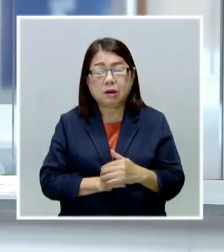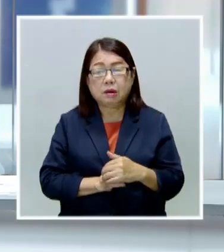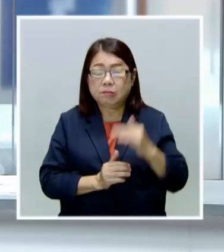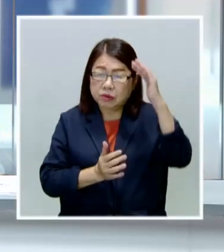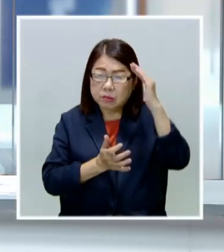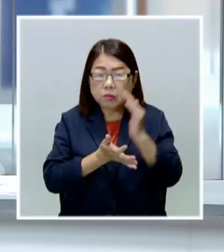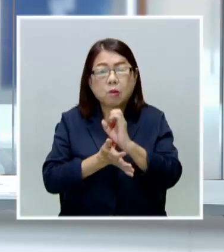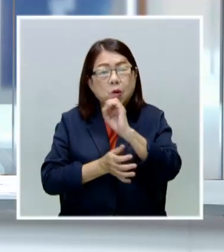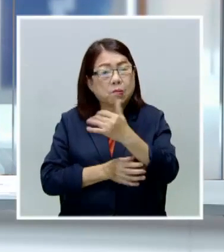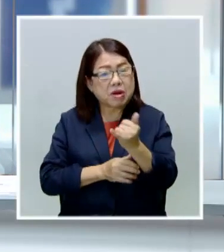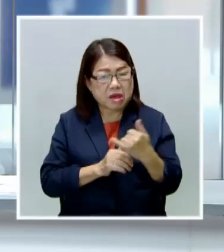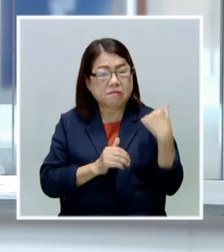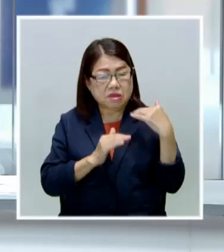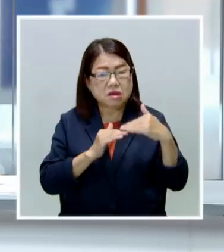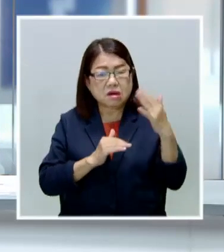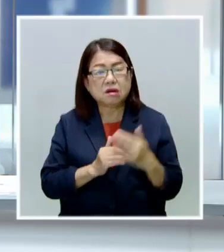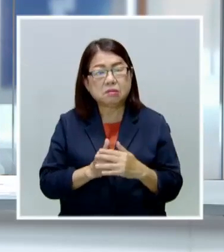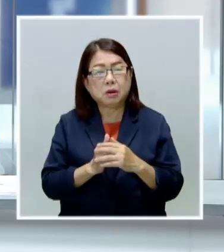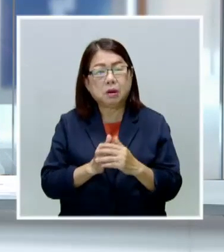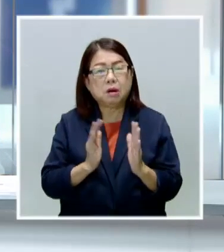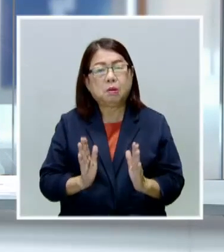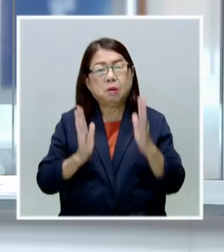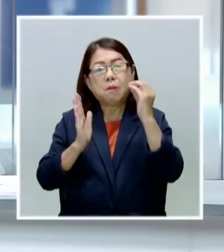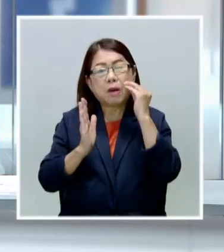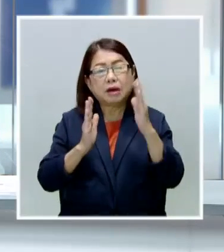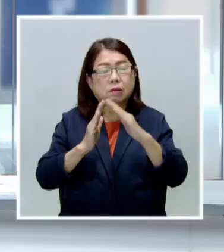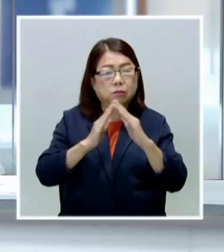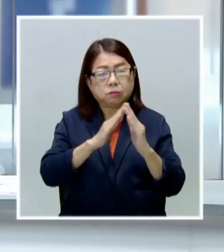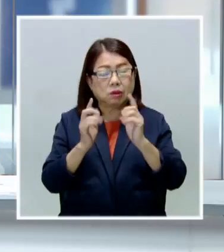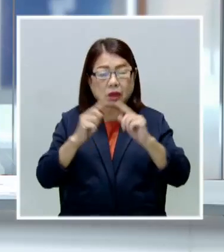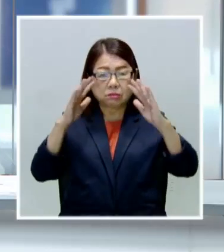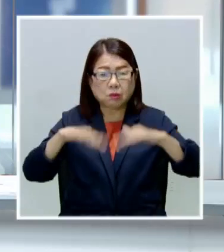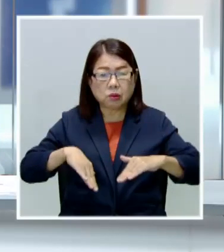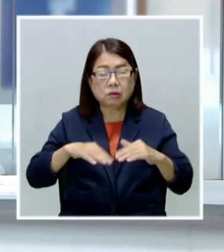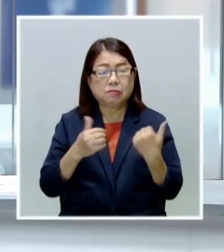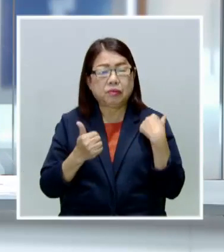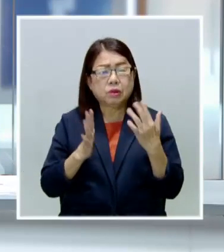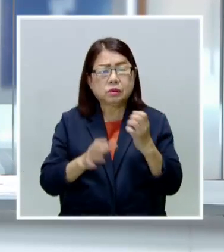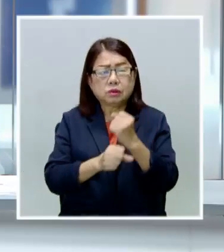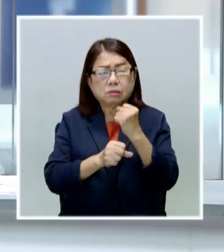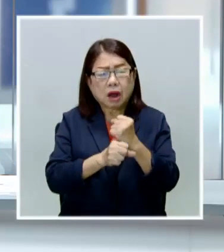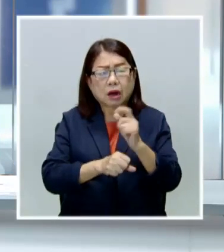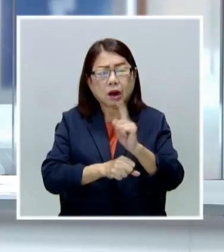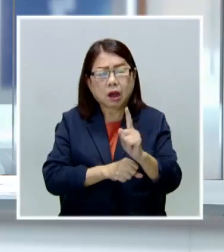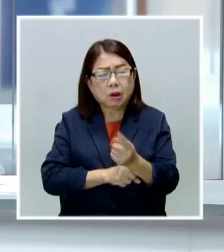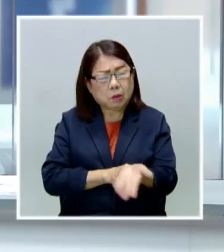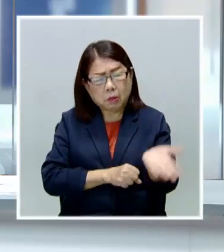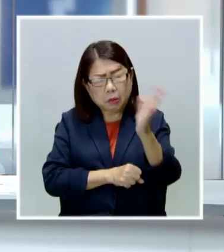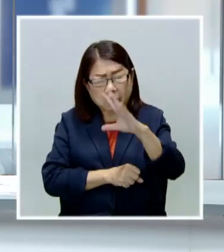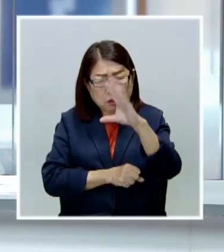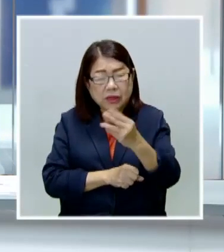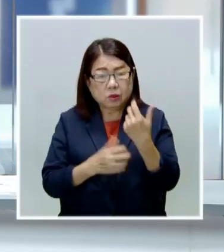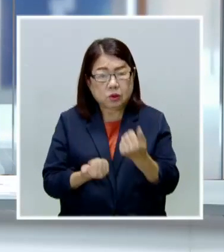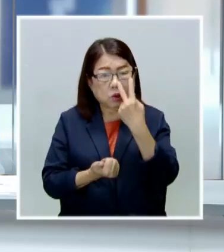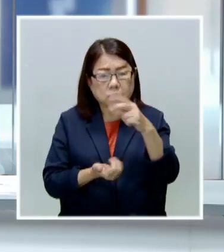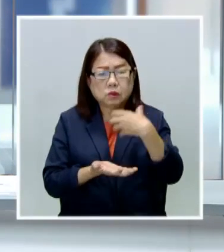กว่านี้ด้วยเพราะว่าซากปรักหักพังมีความเสียหายเกิดขึ้นเป็นจำนวนมากนะคะและเจ้าหน้าที่ต้องทำงานแข่งกับเวลาด้วยสถานการณ์ล่าสุดเป็นอย่าง